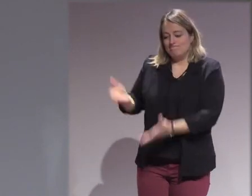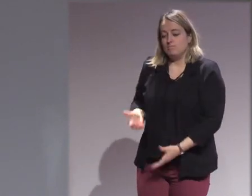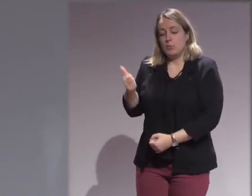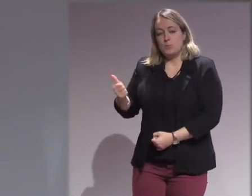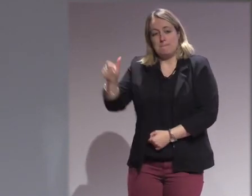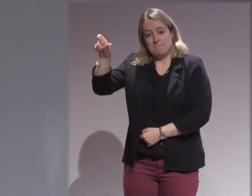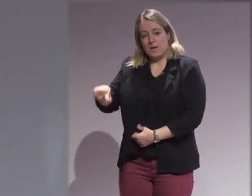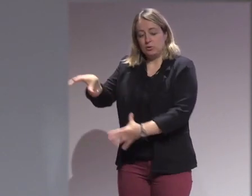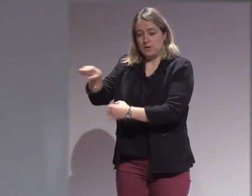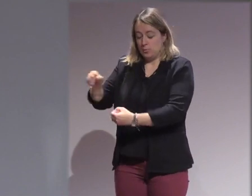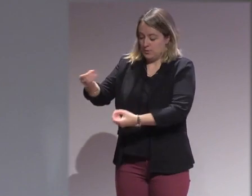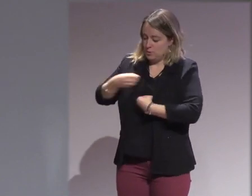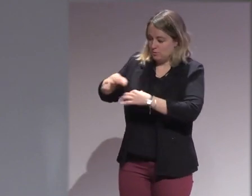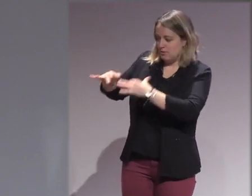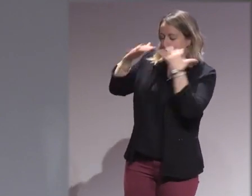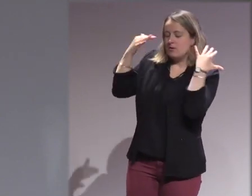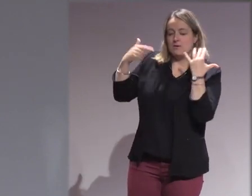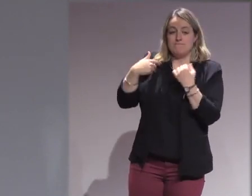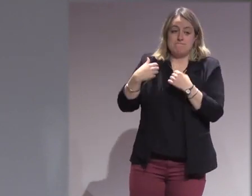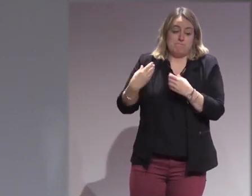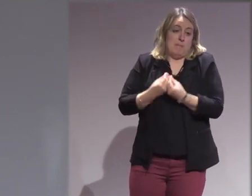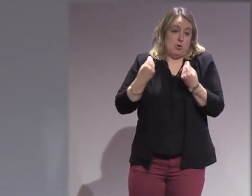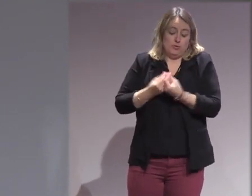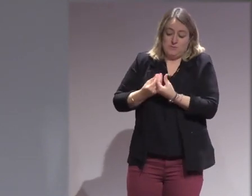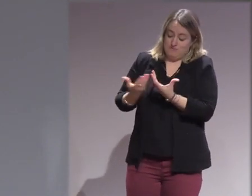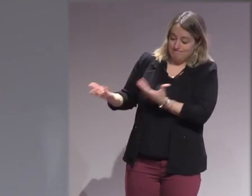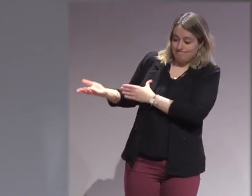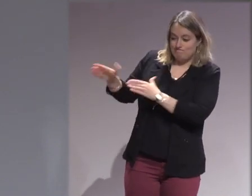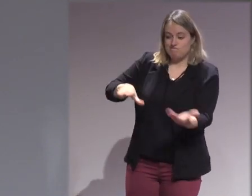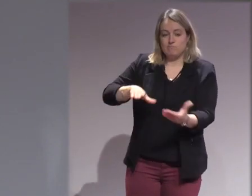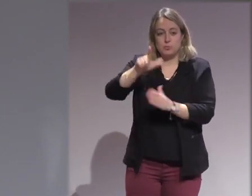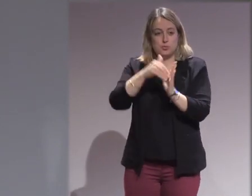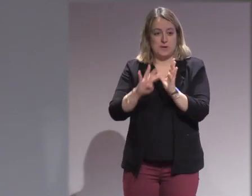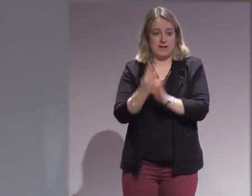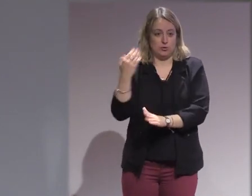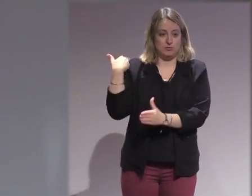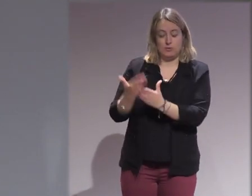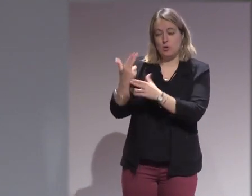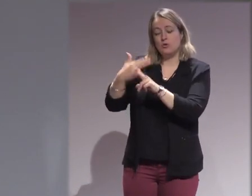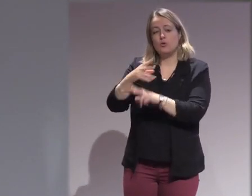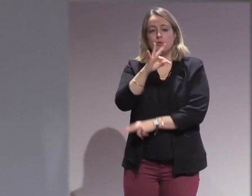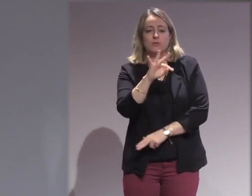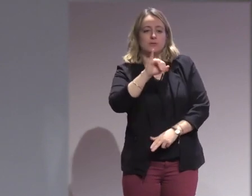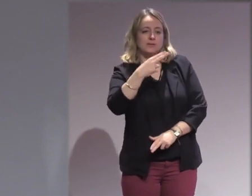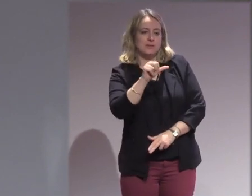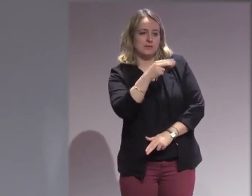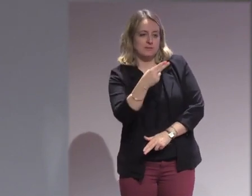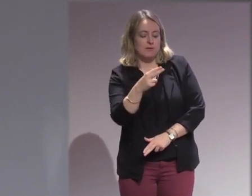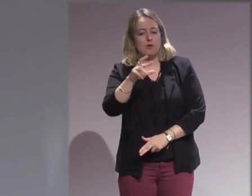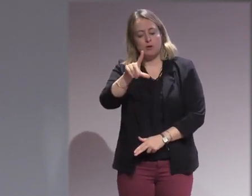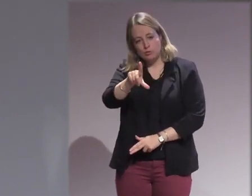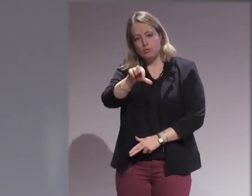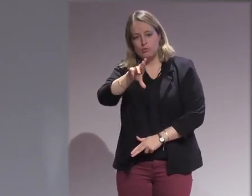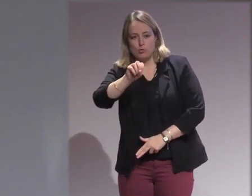adoptée qui m'a beaucoup inspirée et qui malheureusement n'est plus avec nous depuis 2014. Il s'appelait Tinan Leroy et il était